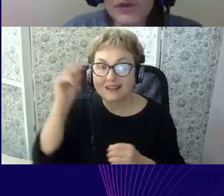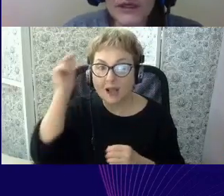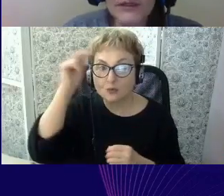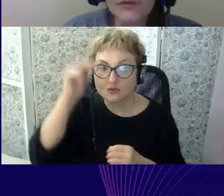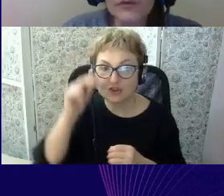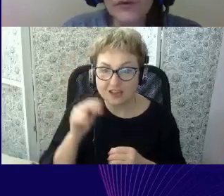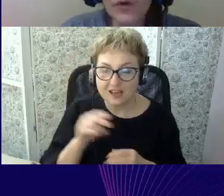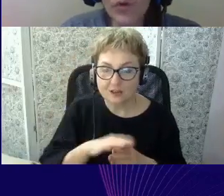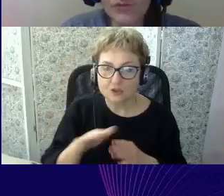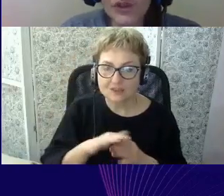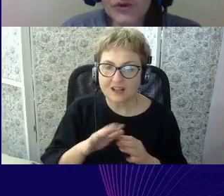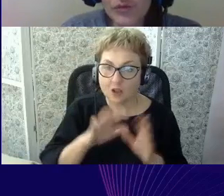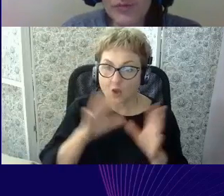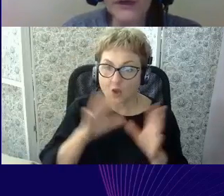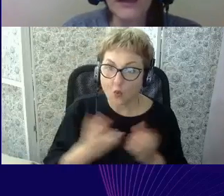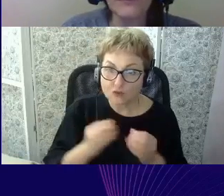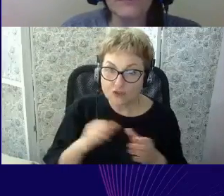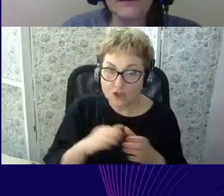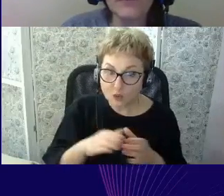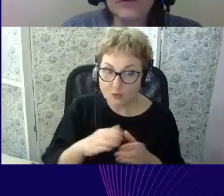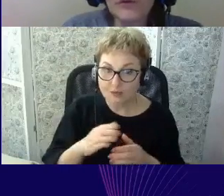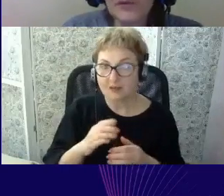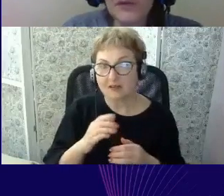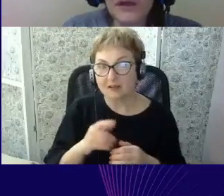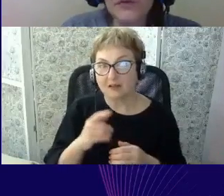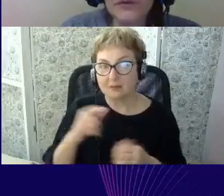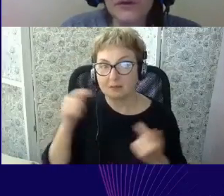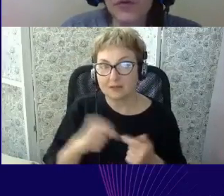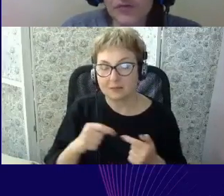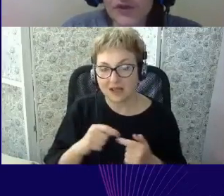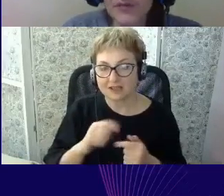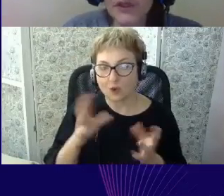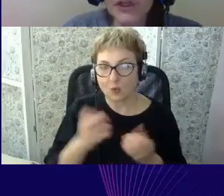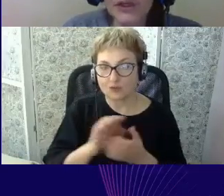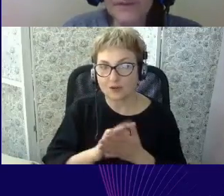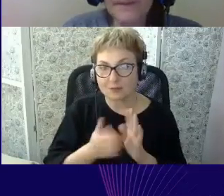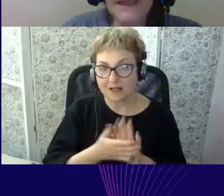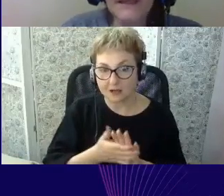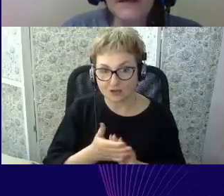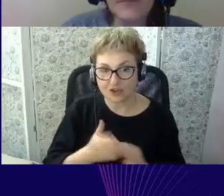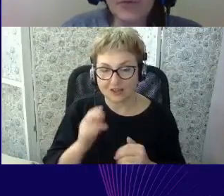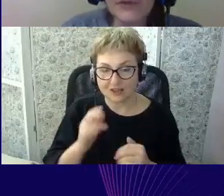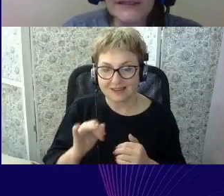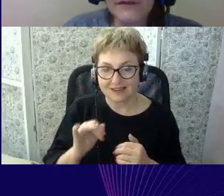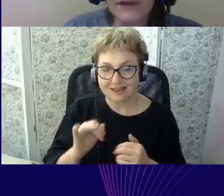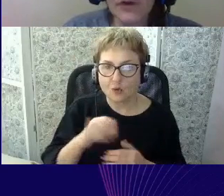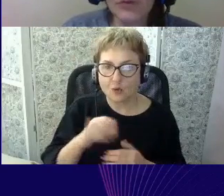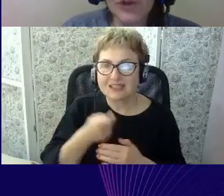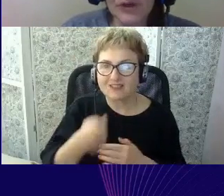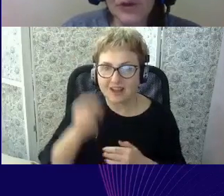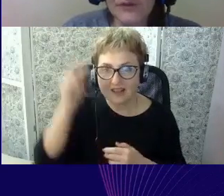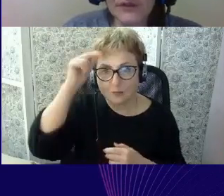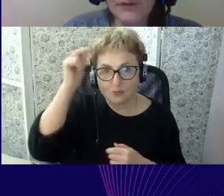обучение осуществляется в условиях общей группы, безусловно, применяются общие положения, и по